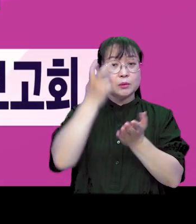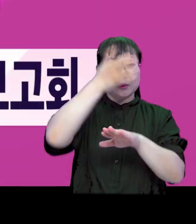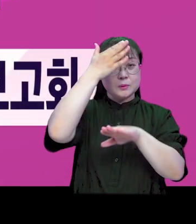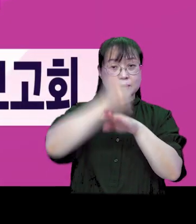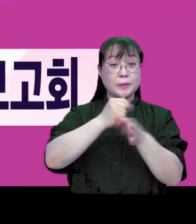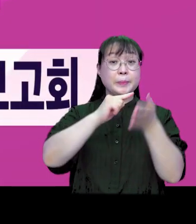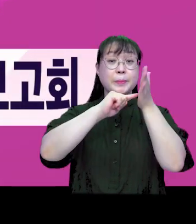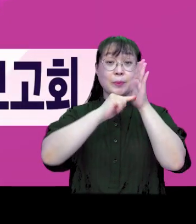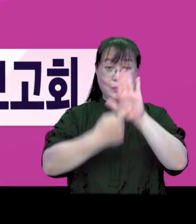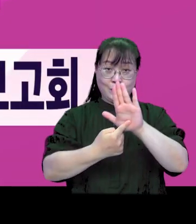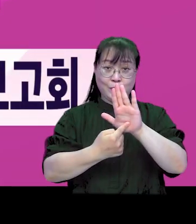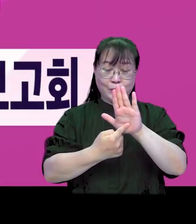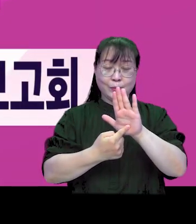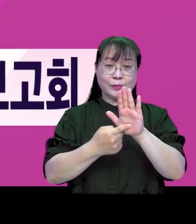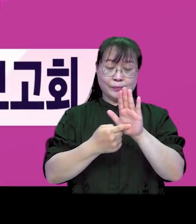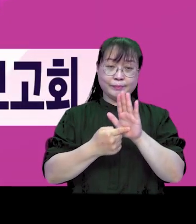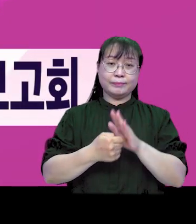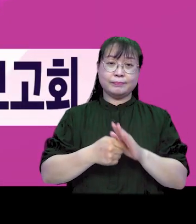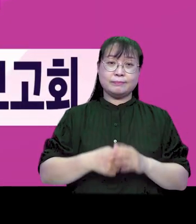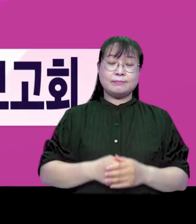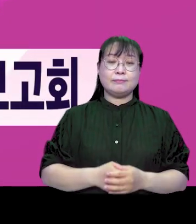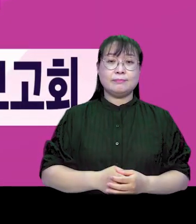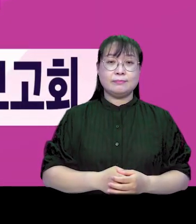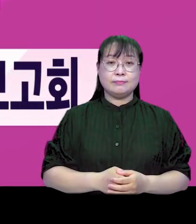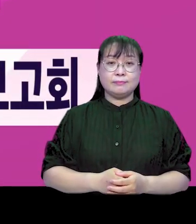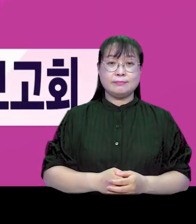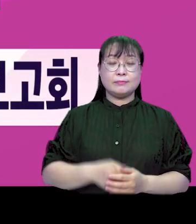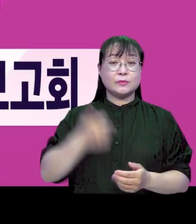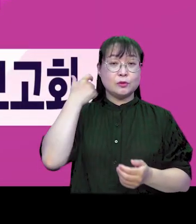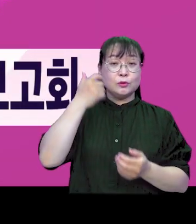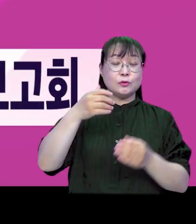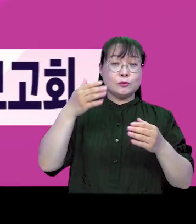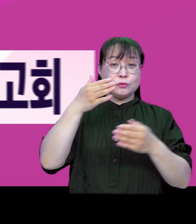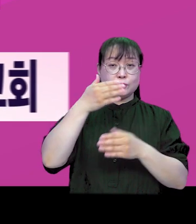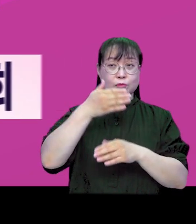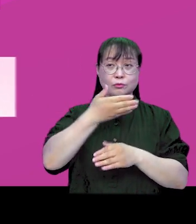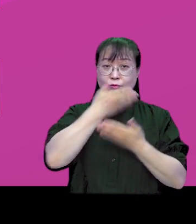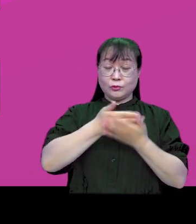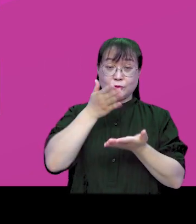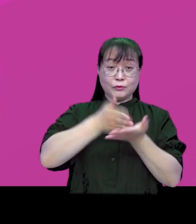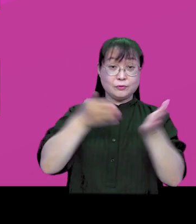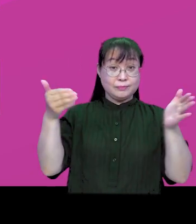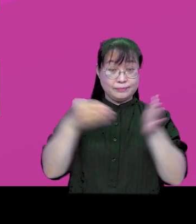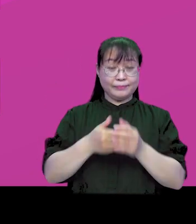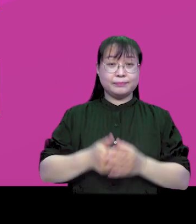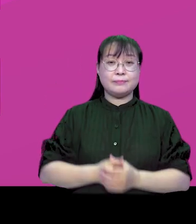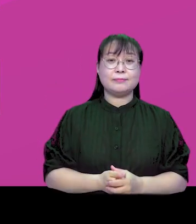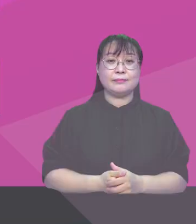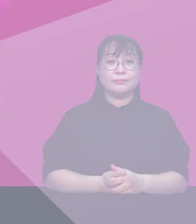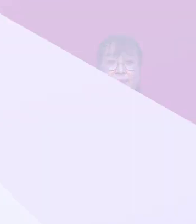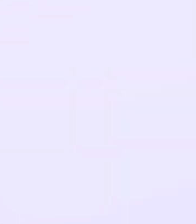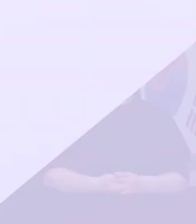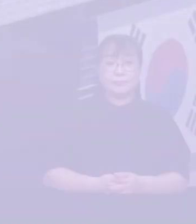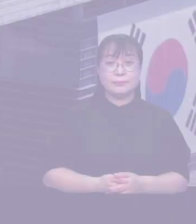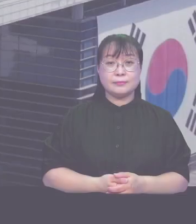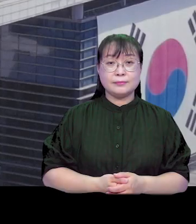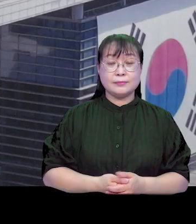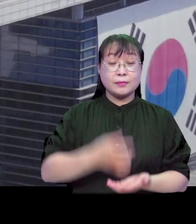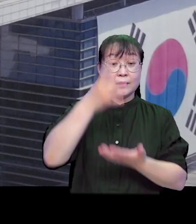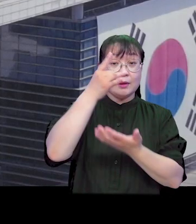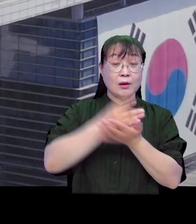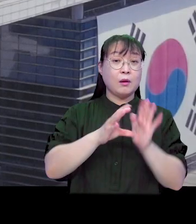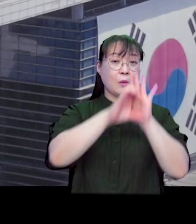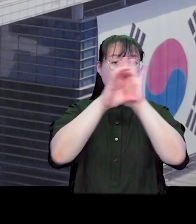신부문화회관 리모델링 타당성 조사용역 최종보고회가 개최됐습니다. 이상 주요 뉴스였습니다.